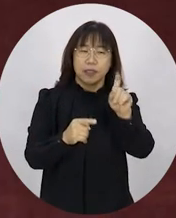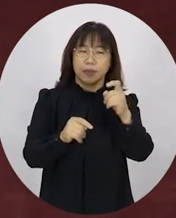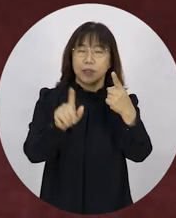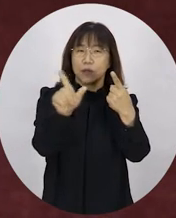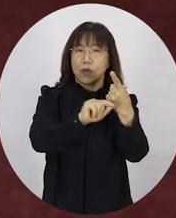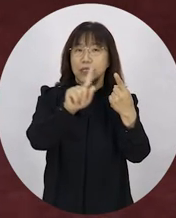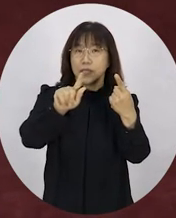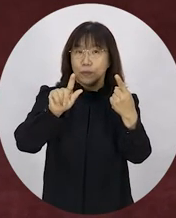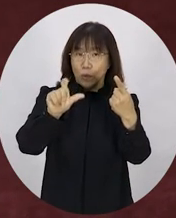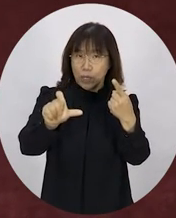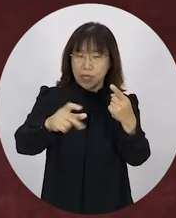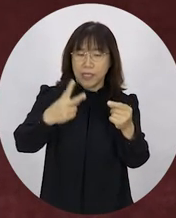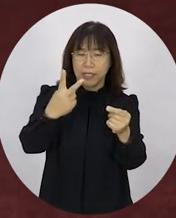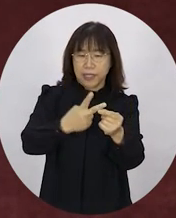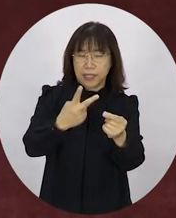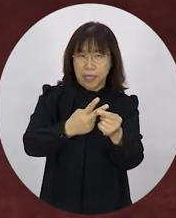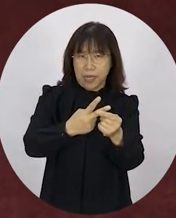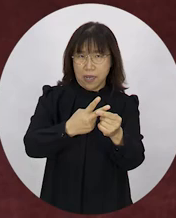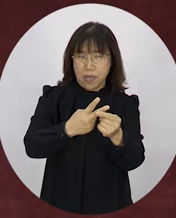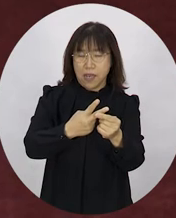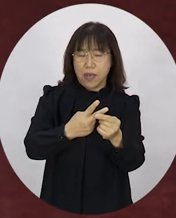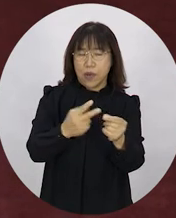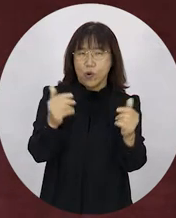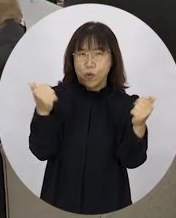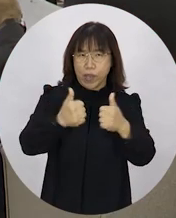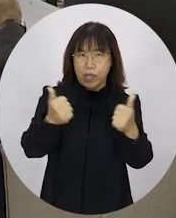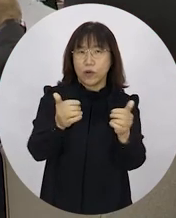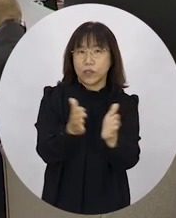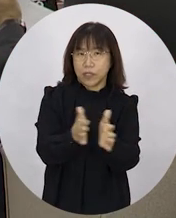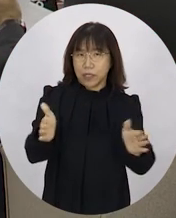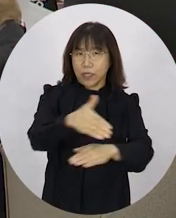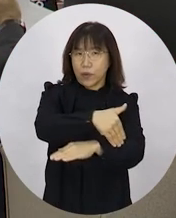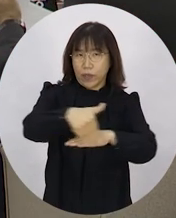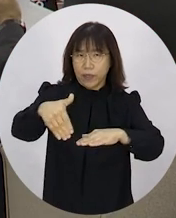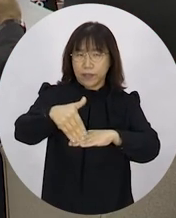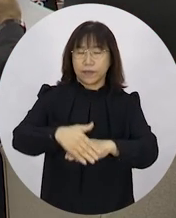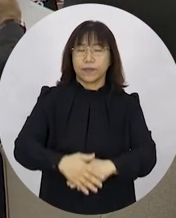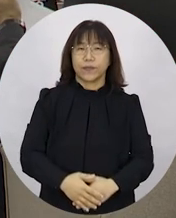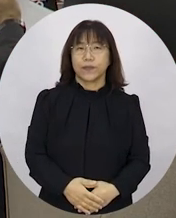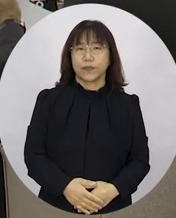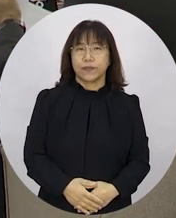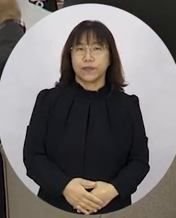회기는 다음 달인 11월 15일 제2차 정례회로 계획할 예정입니다